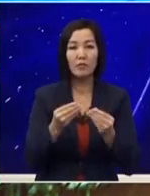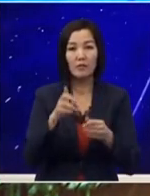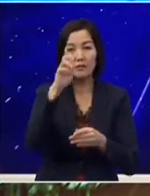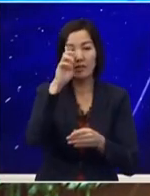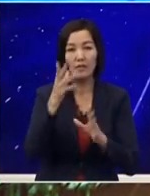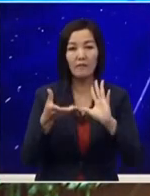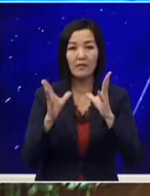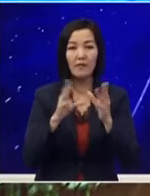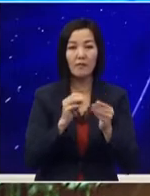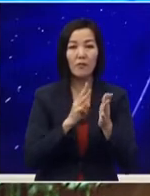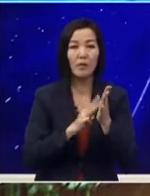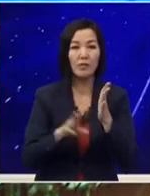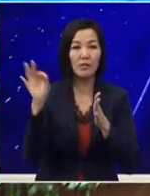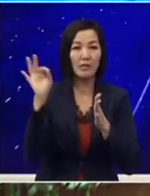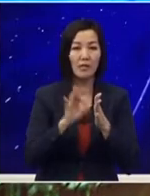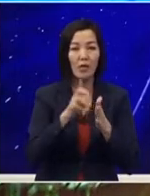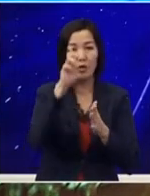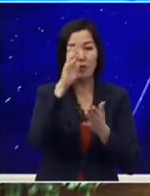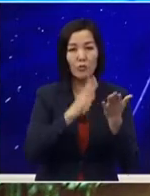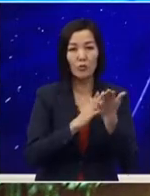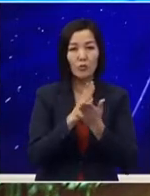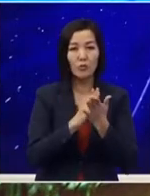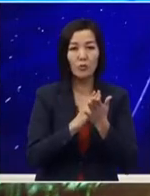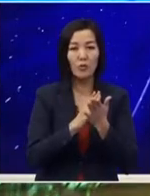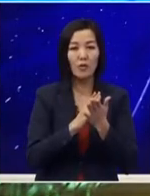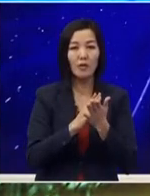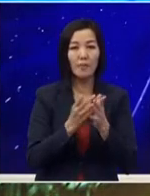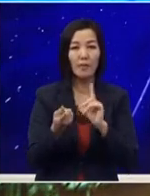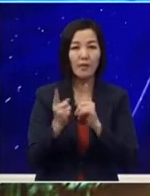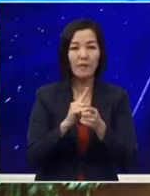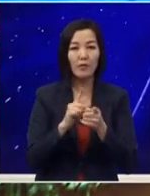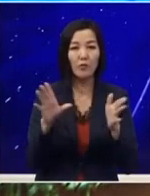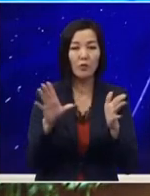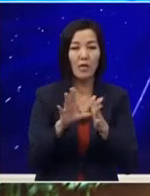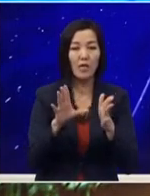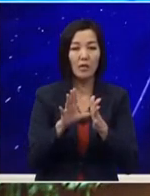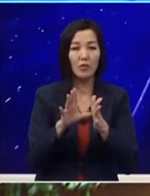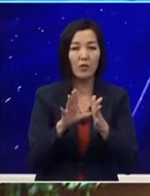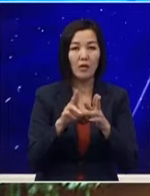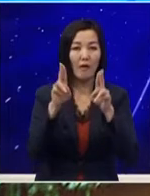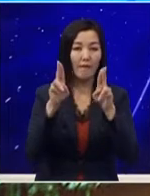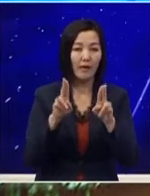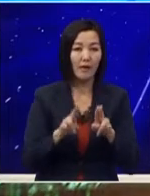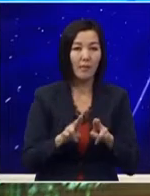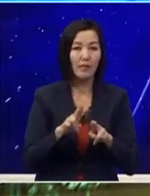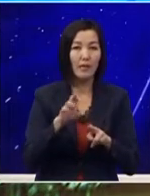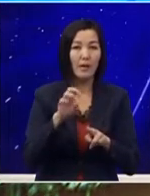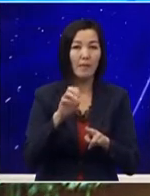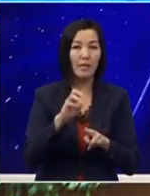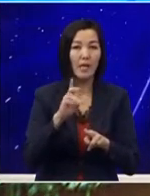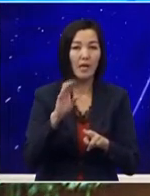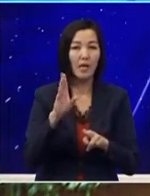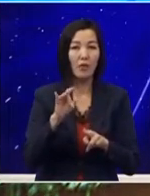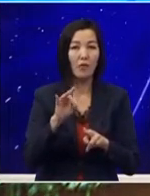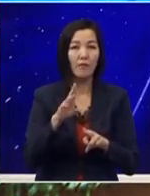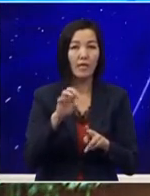На сегодняшний день в стране почти 80% государственных услуг переведено в электронный формат. Портал